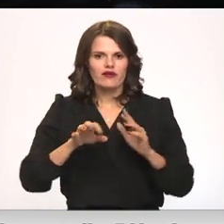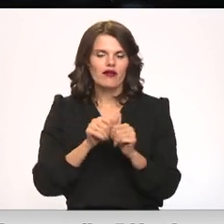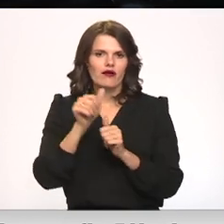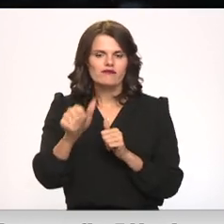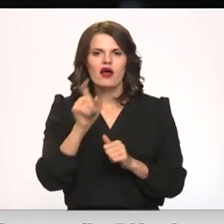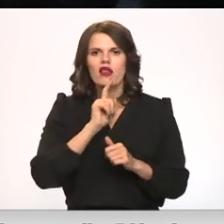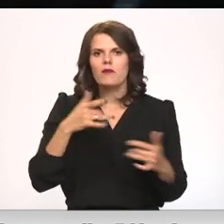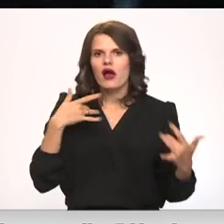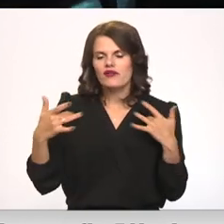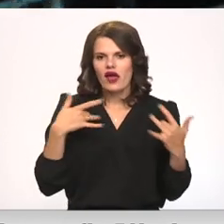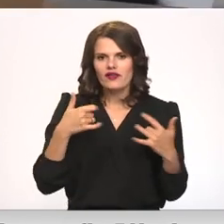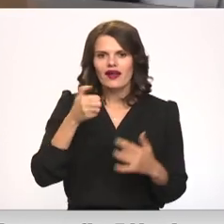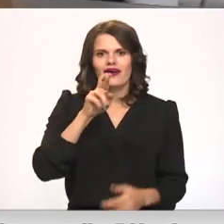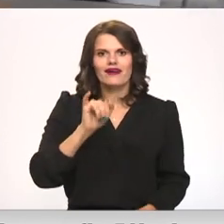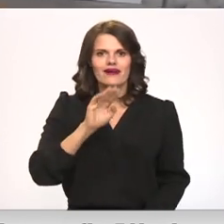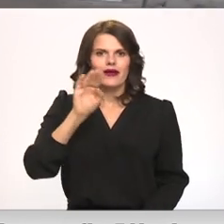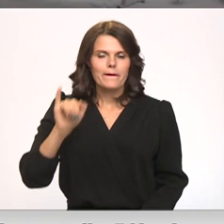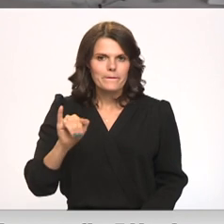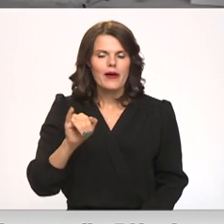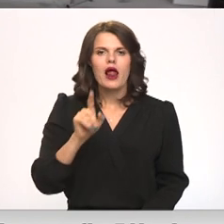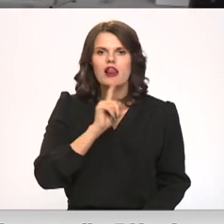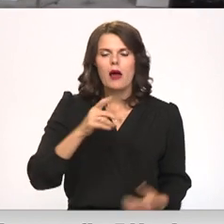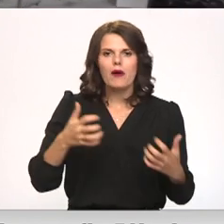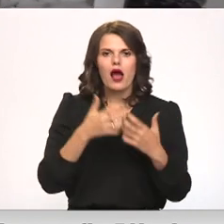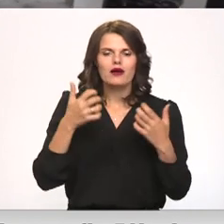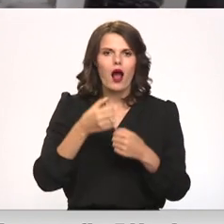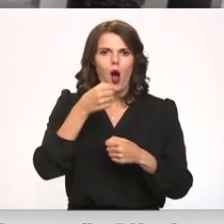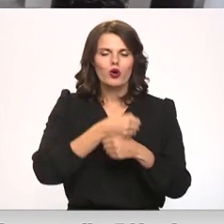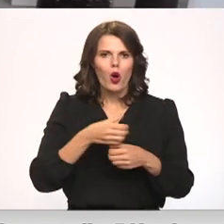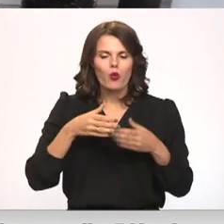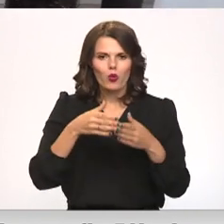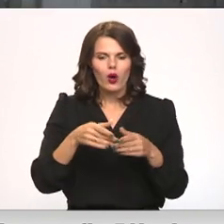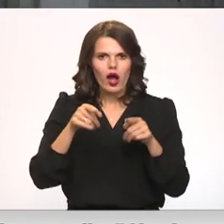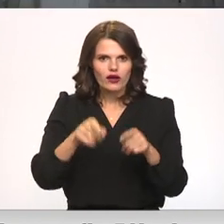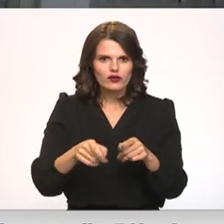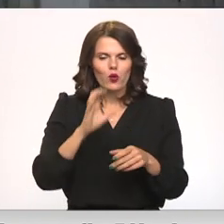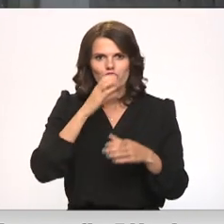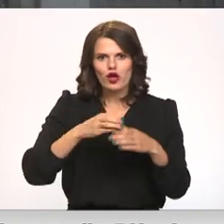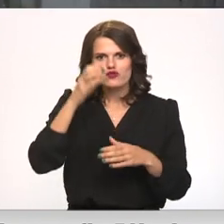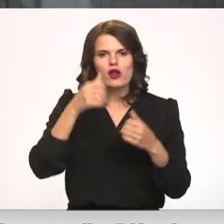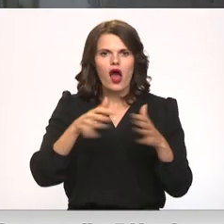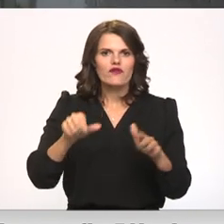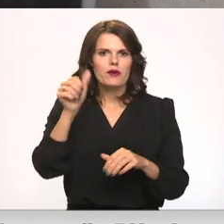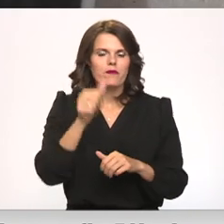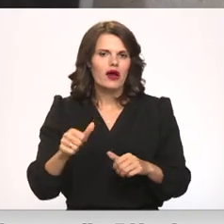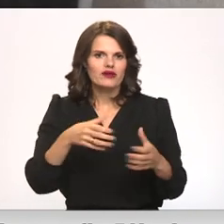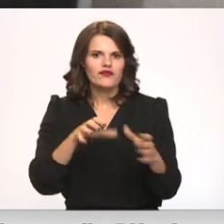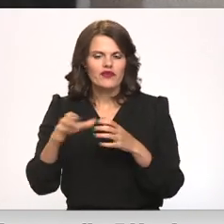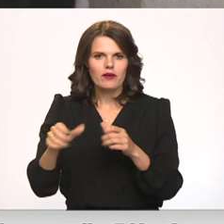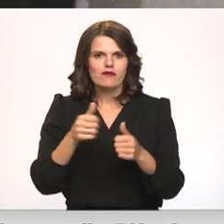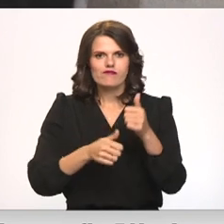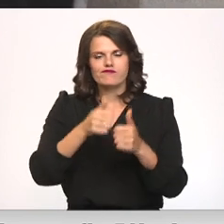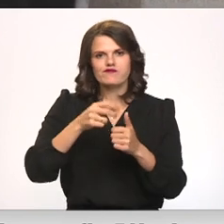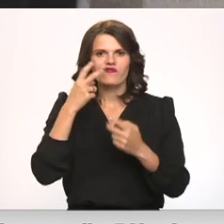Liepājas teātra izrāde Grimmi. Liepājas karostas ūdens torņa atvērtās mākslinieku darbnīcas finālā sacentīsies vizuālākas